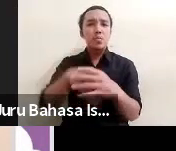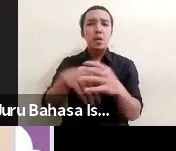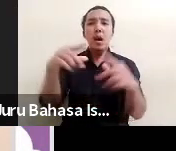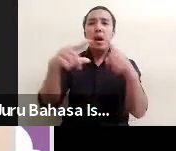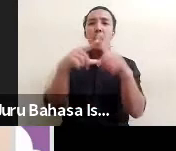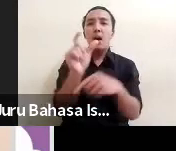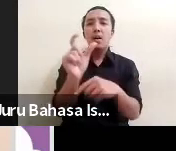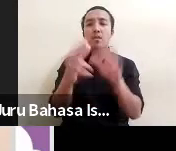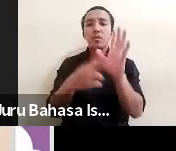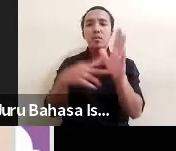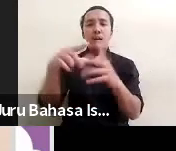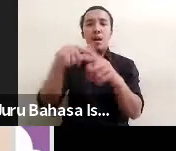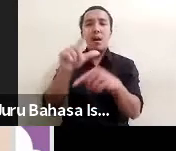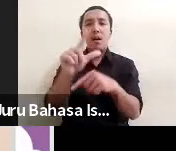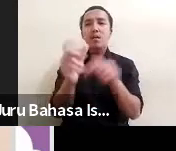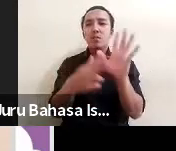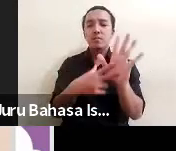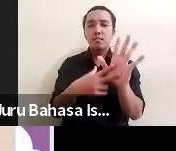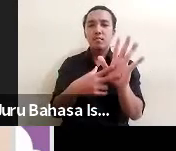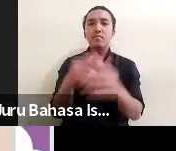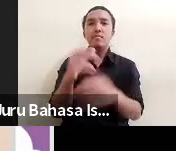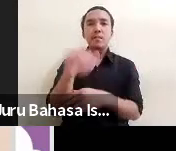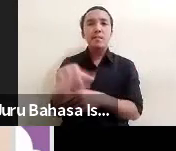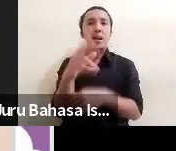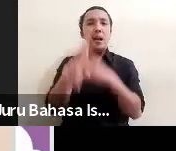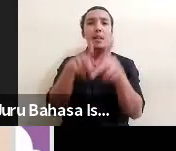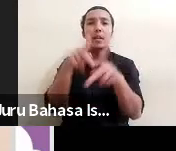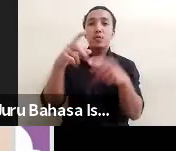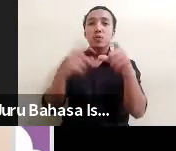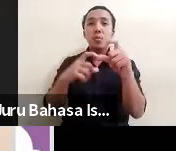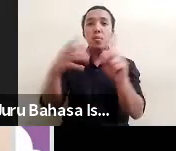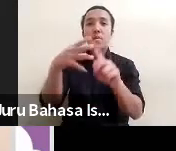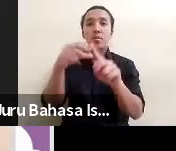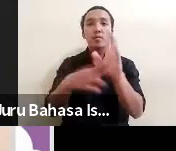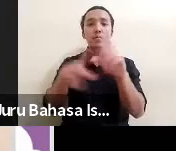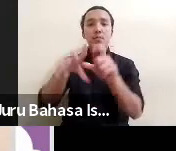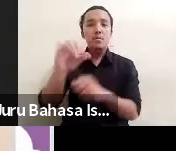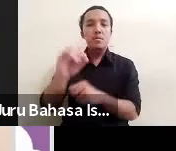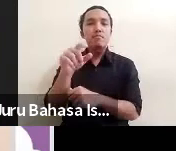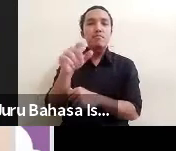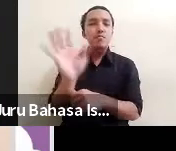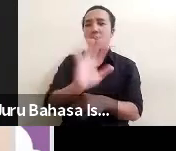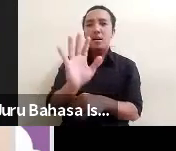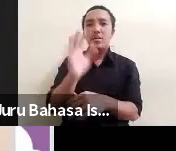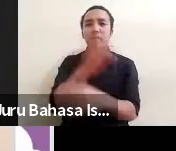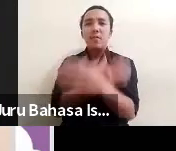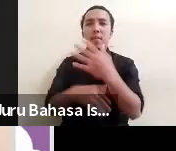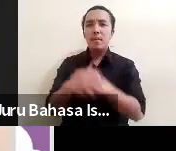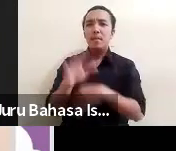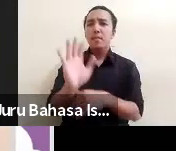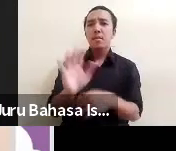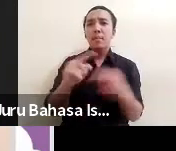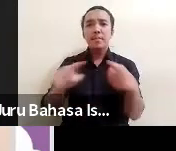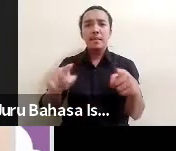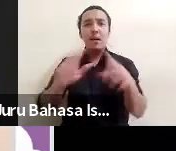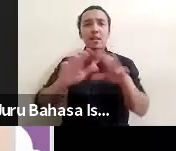betul-betul inklusi. Anak-anak bukan hanya inklusi difabel, Pak, tapi juga anak, lansia. Jadi semua waktu